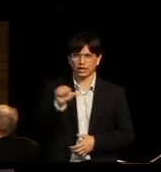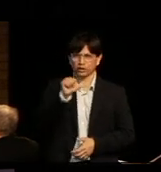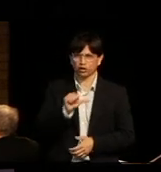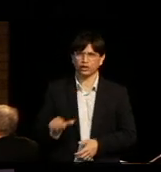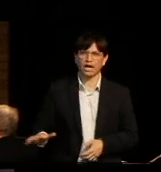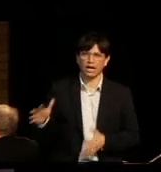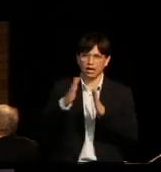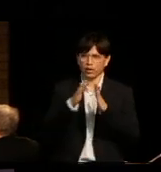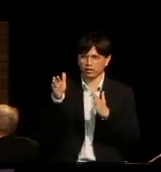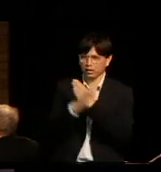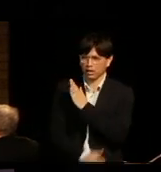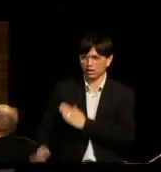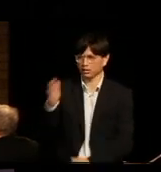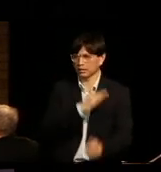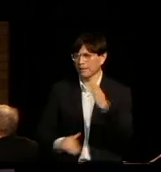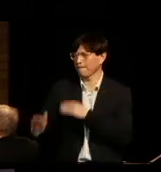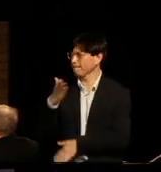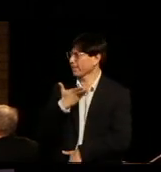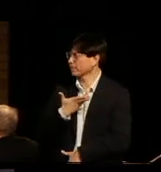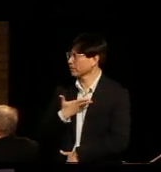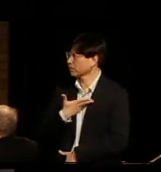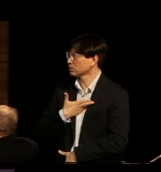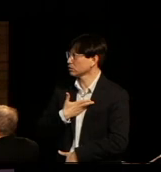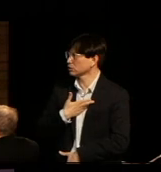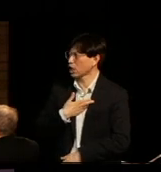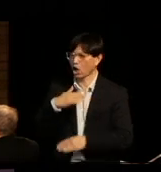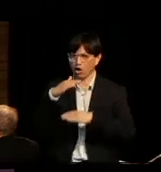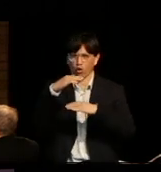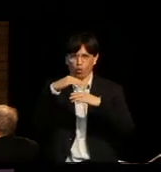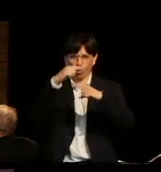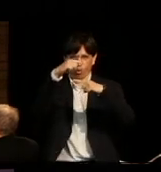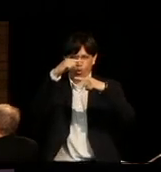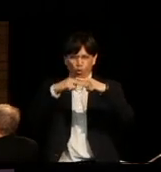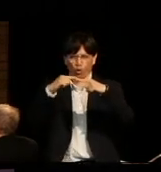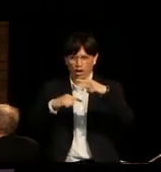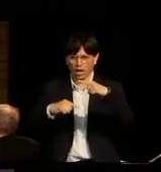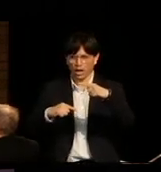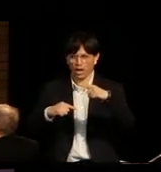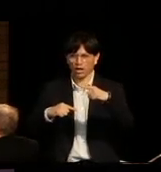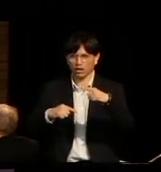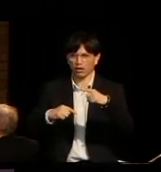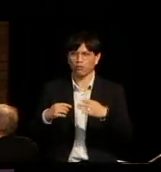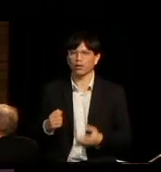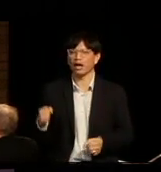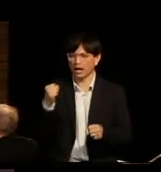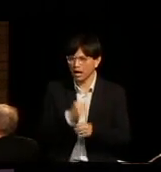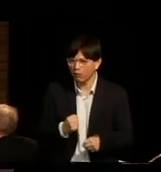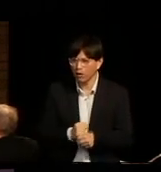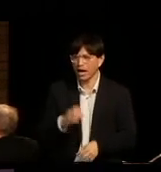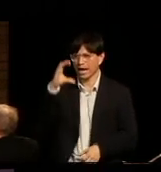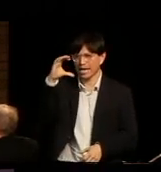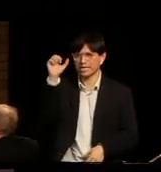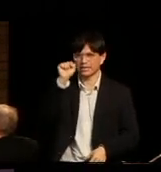catechesi con le persone disabili c'è una un elenco di materiali in K Cioè in